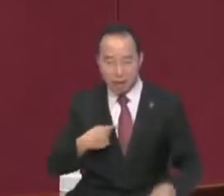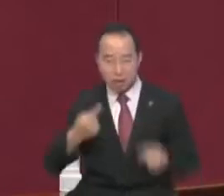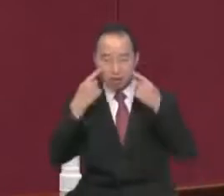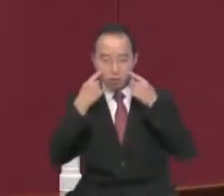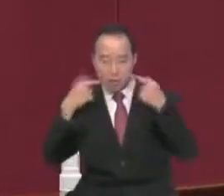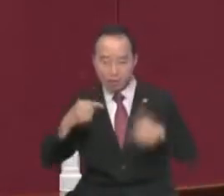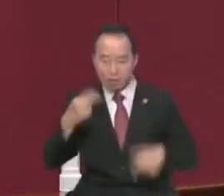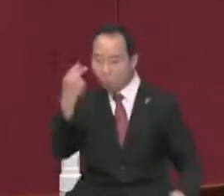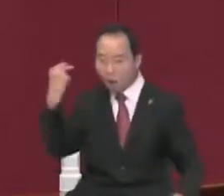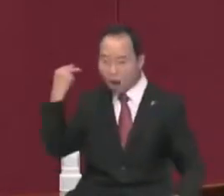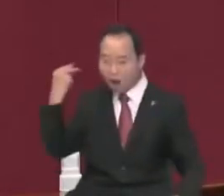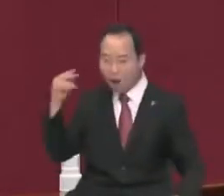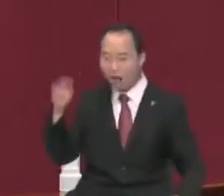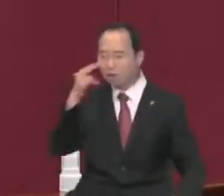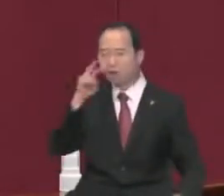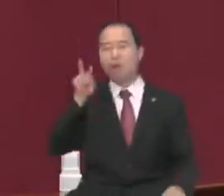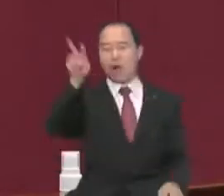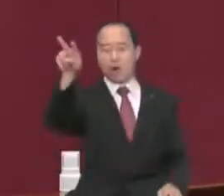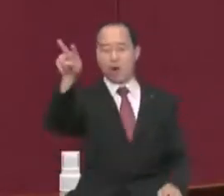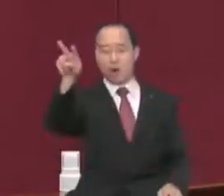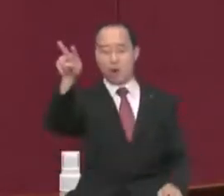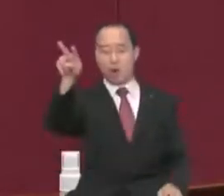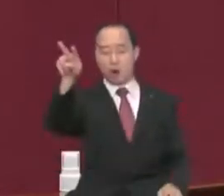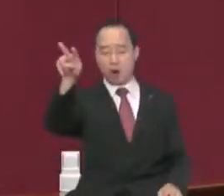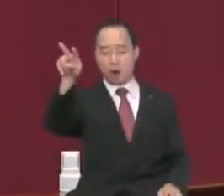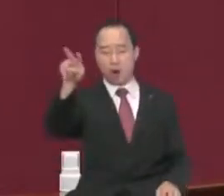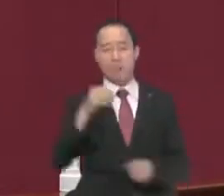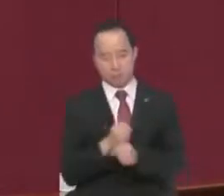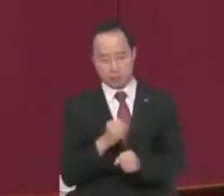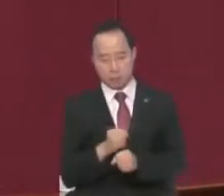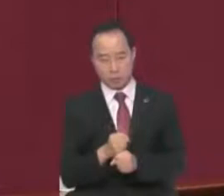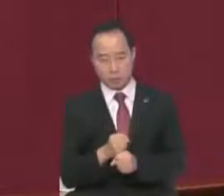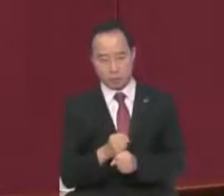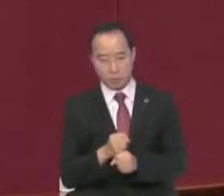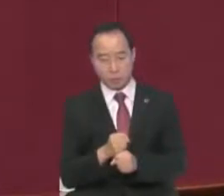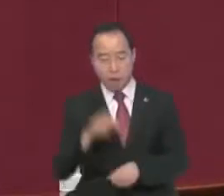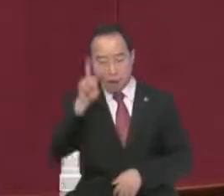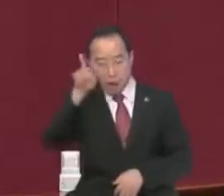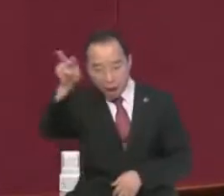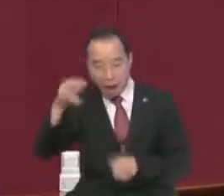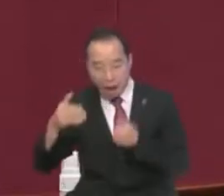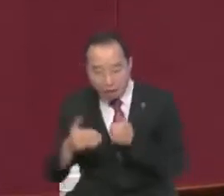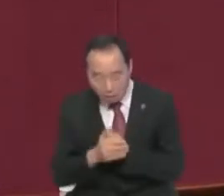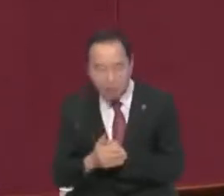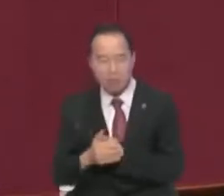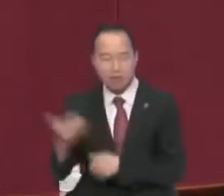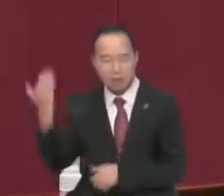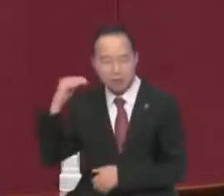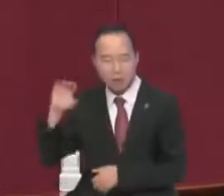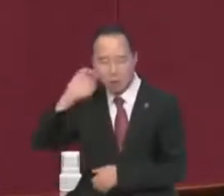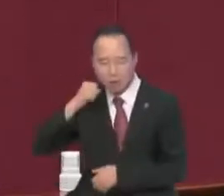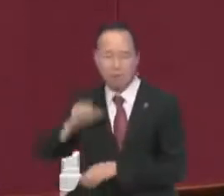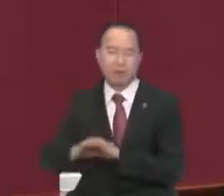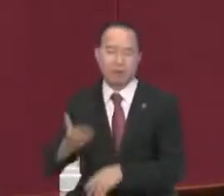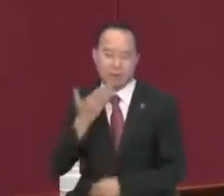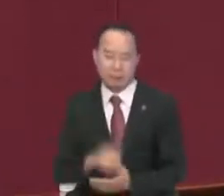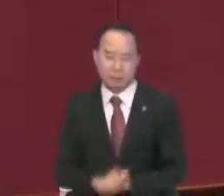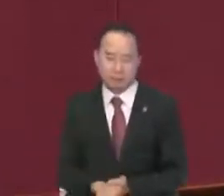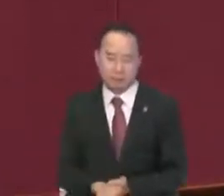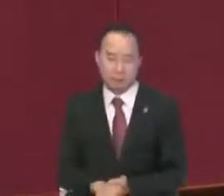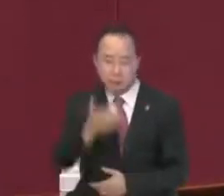않았다면 노동조합조차 만들 수 없었던 어둠의 시대는 바뀌지 않았을 것입니다. 우리 청년들의